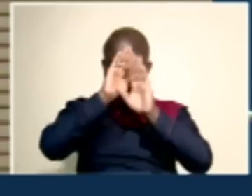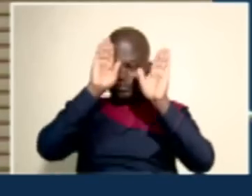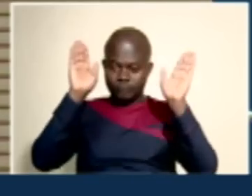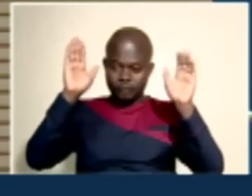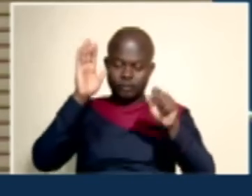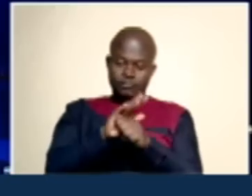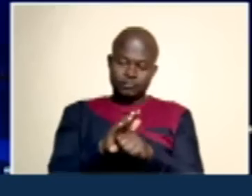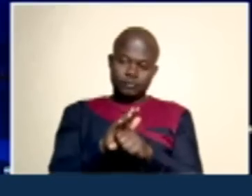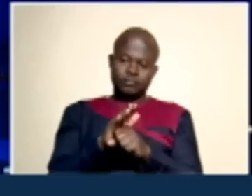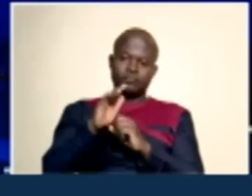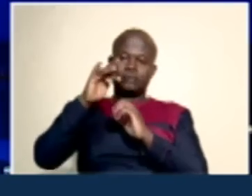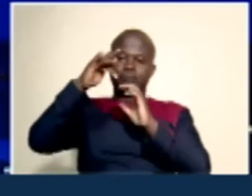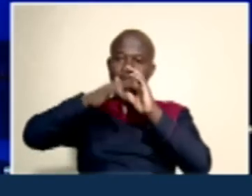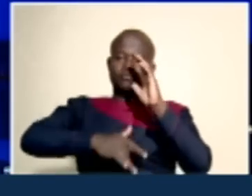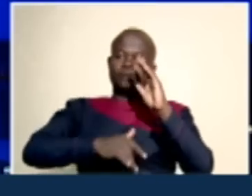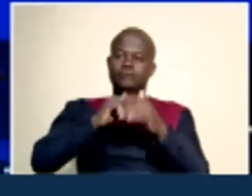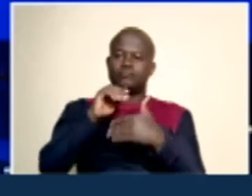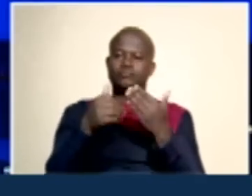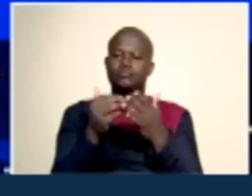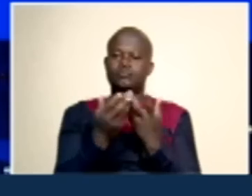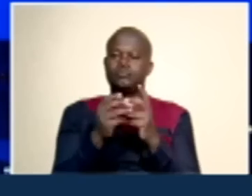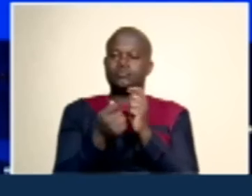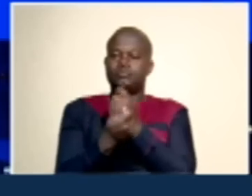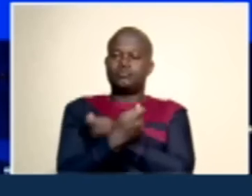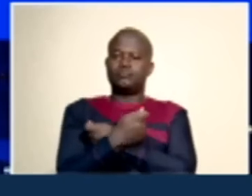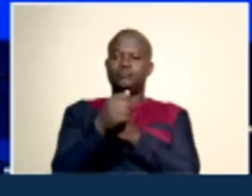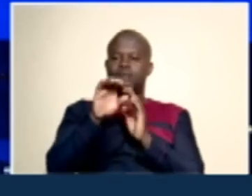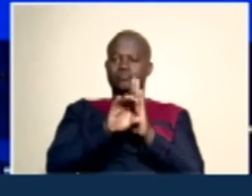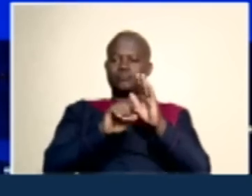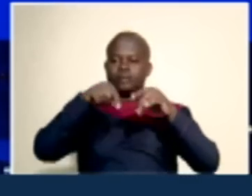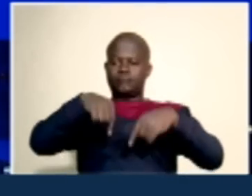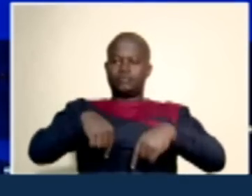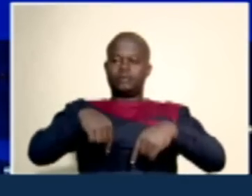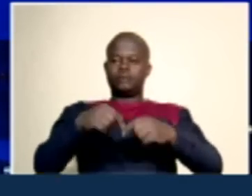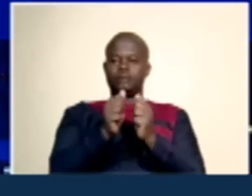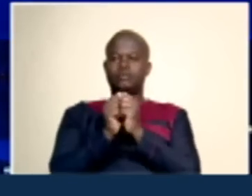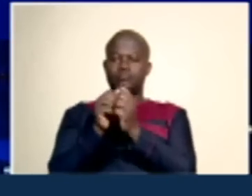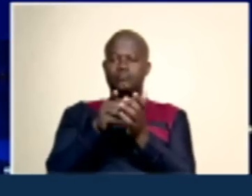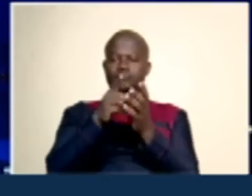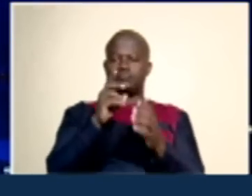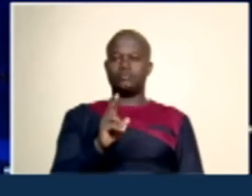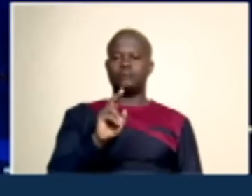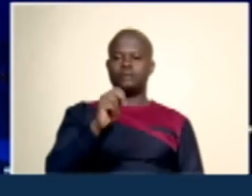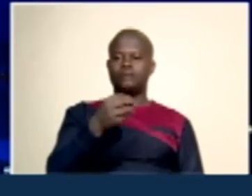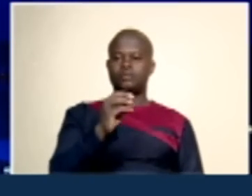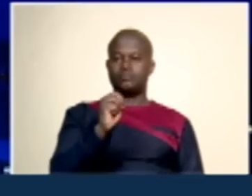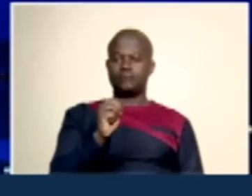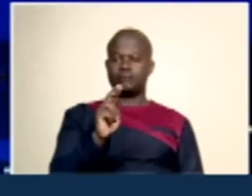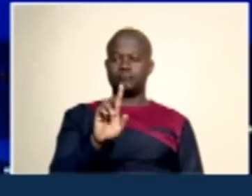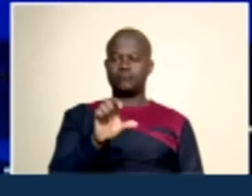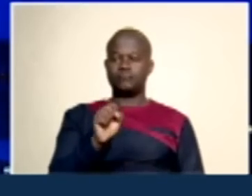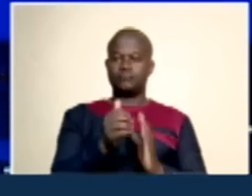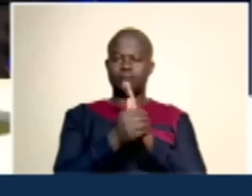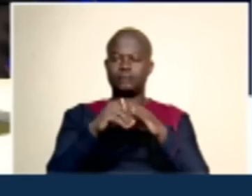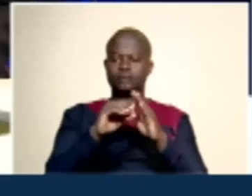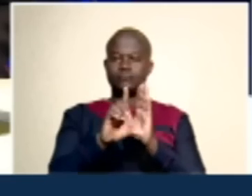gusobanukirwa birushijeho n'ibijyanye n'irivugurwa ry'itegeko nshingano muri studio turi kumwe na Dr. Tom Murisa akaba ari impuguke mu